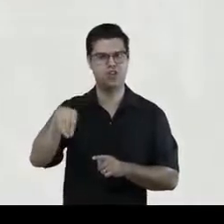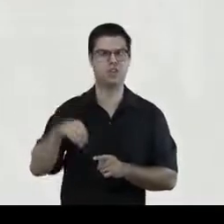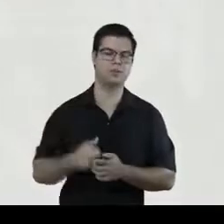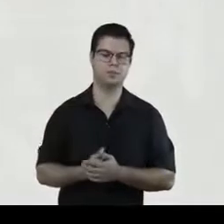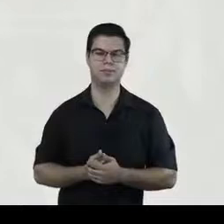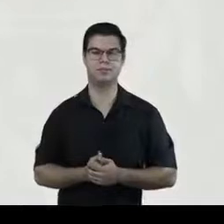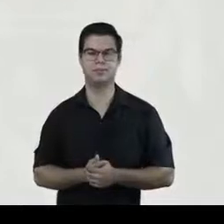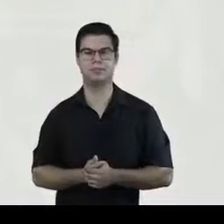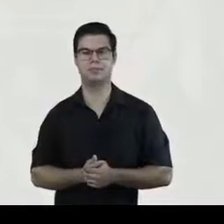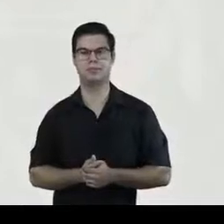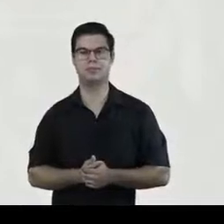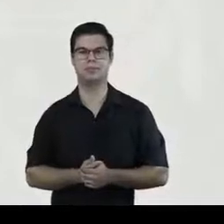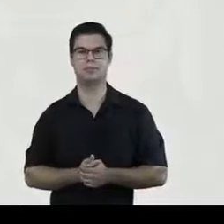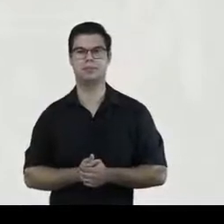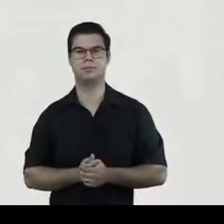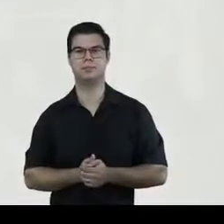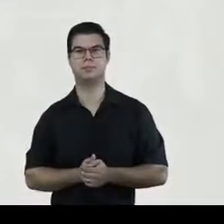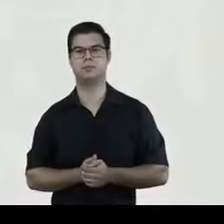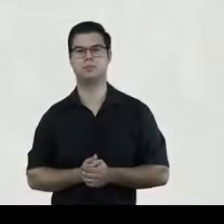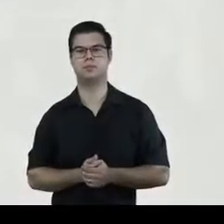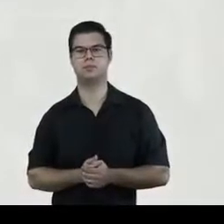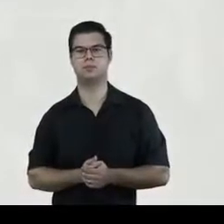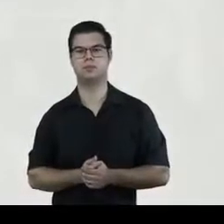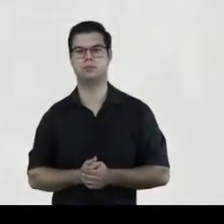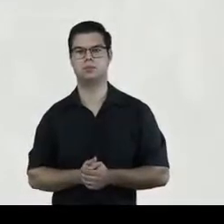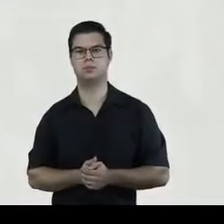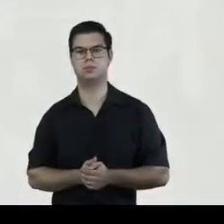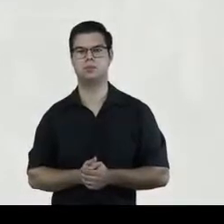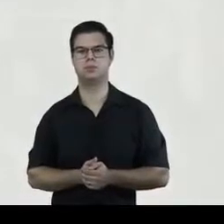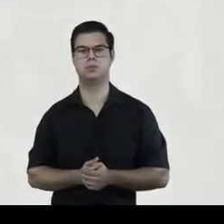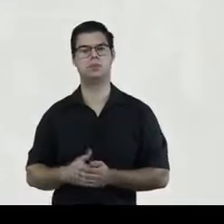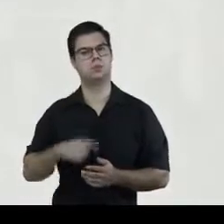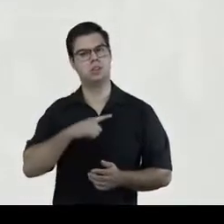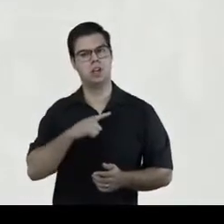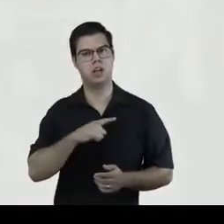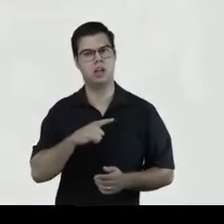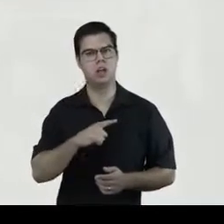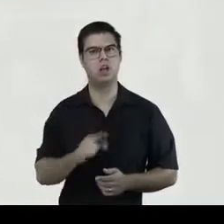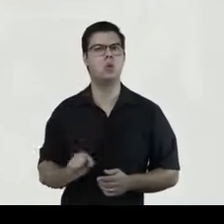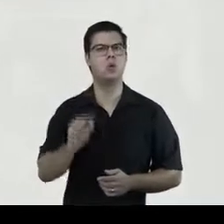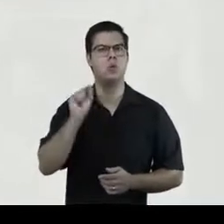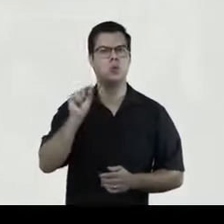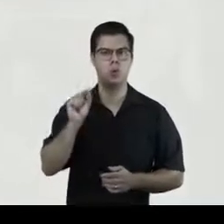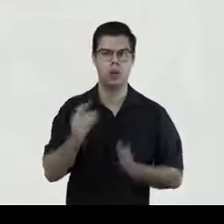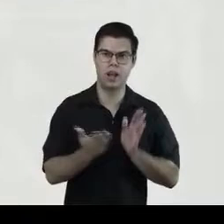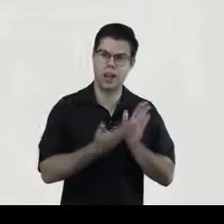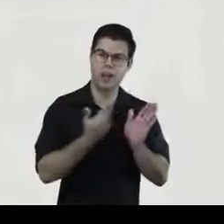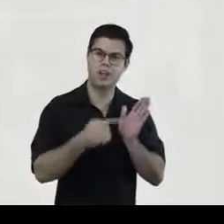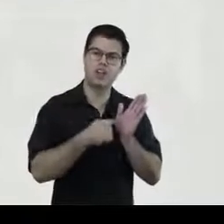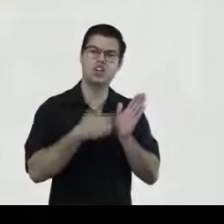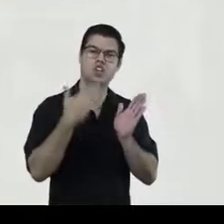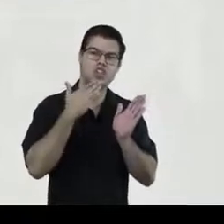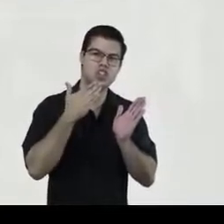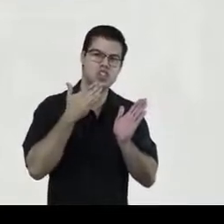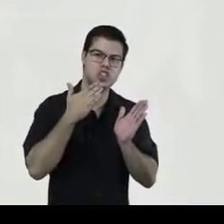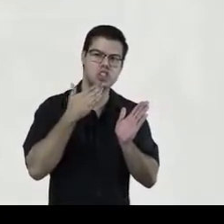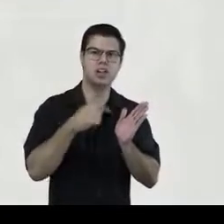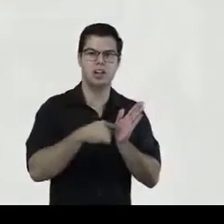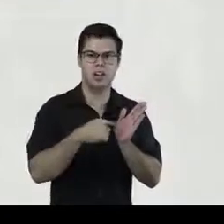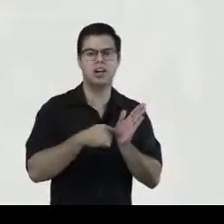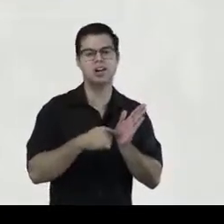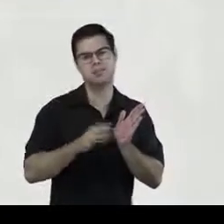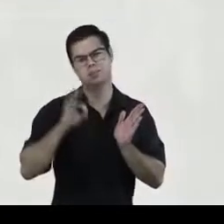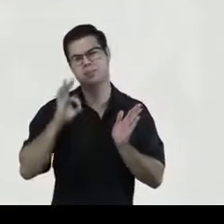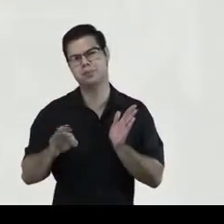Voilà, donc on a un exemplaire défectueux qui a sans doute été complété pour un collectionneur. Je